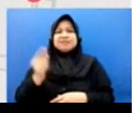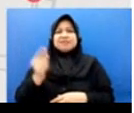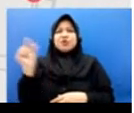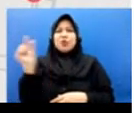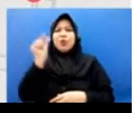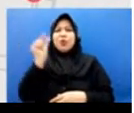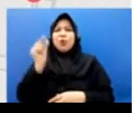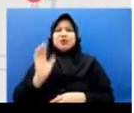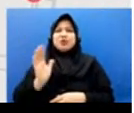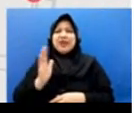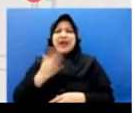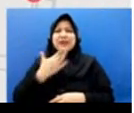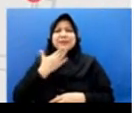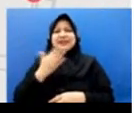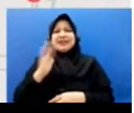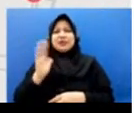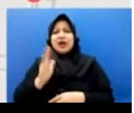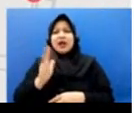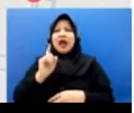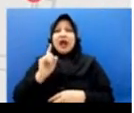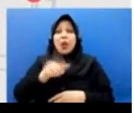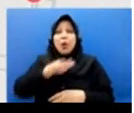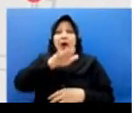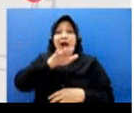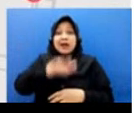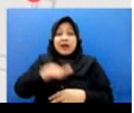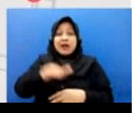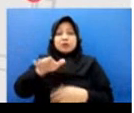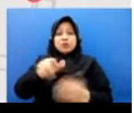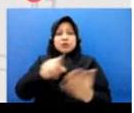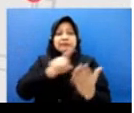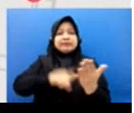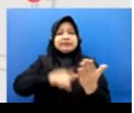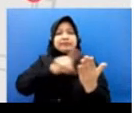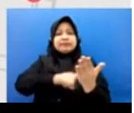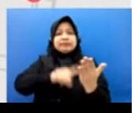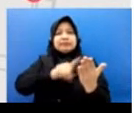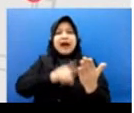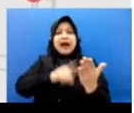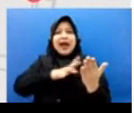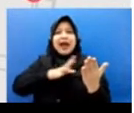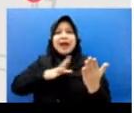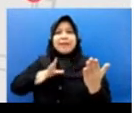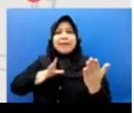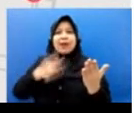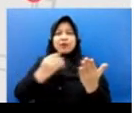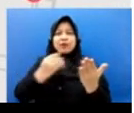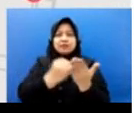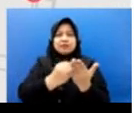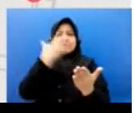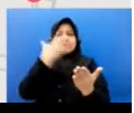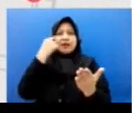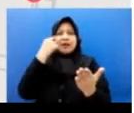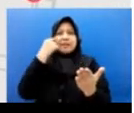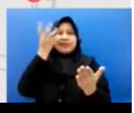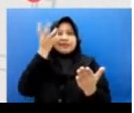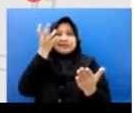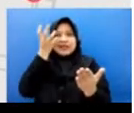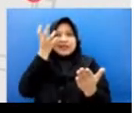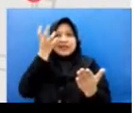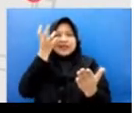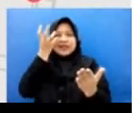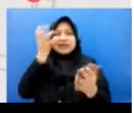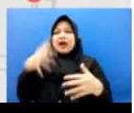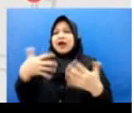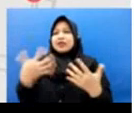Ketika memegang gawai terlalu lama, itu akan menimbulkan efek sakit mata, atau mungkin takut dengan